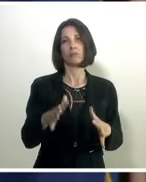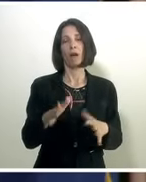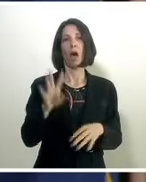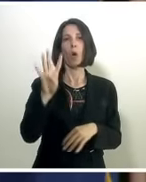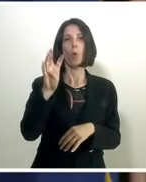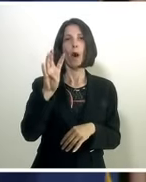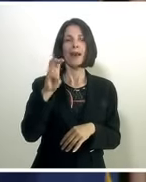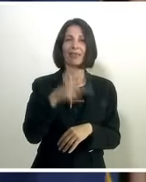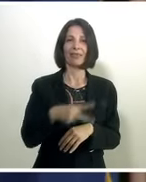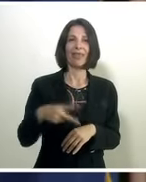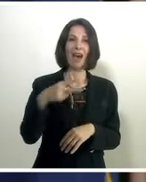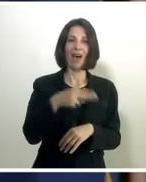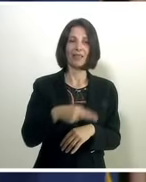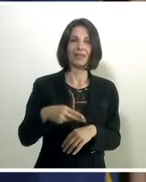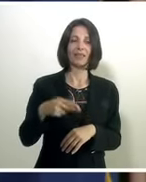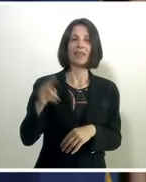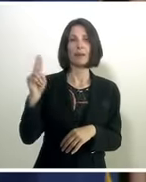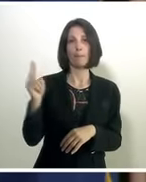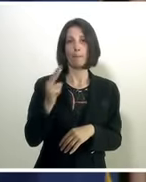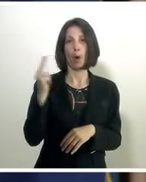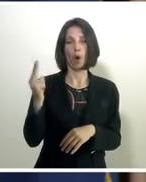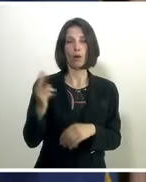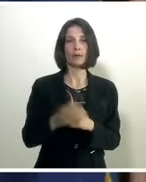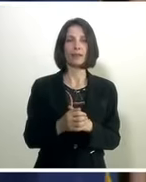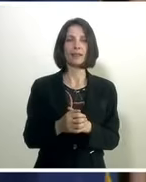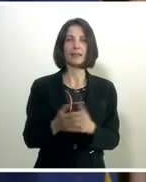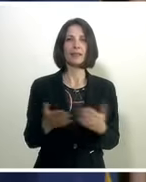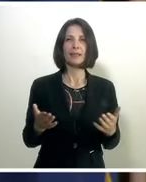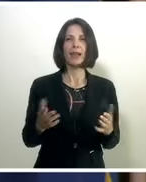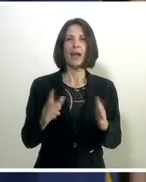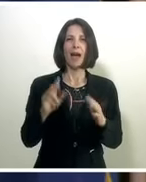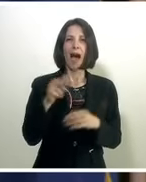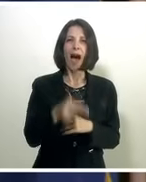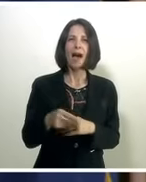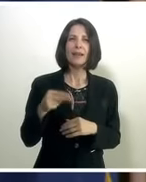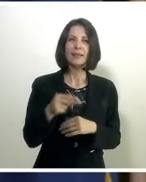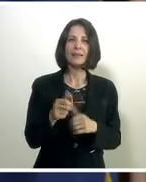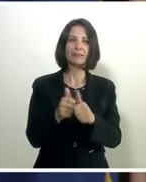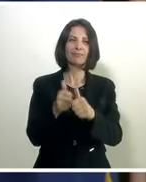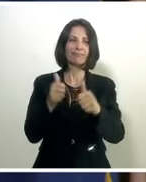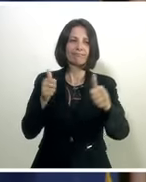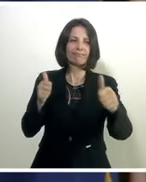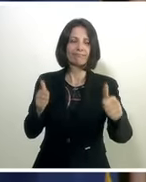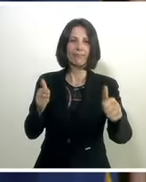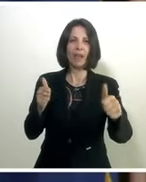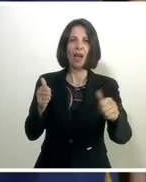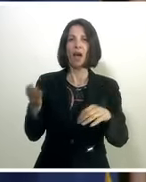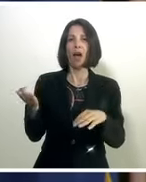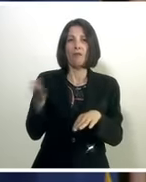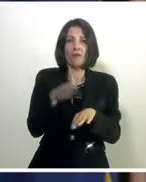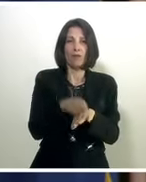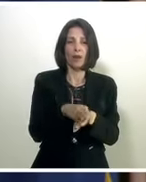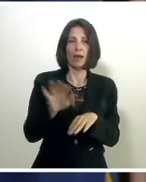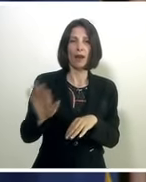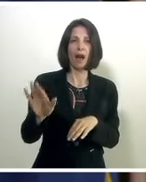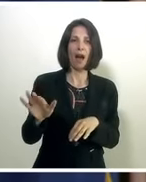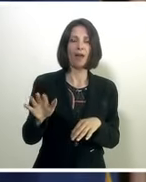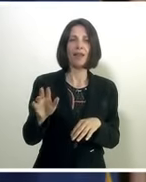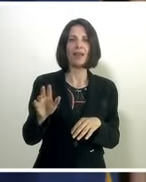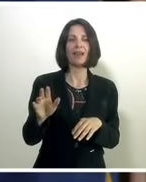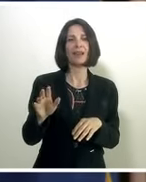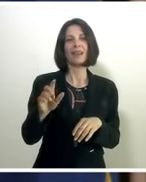se a tanti anni di distanza da quel giorno del suo funerale questo paese lo ricorda con affetto emozione